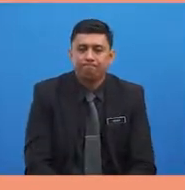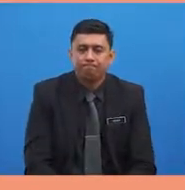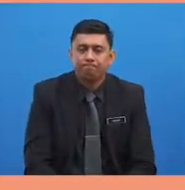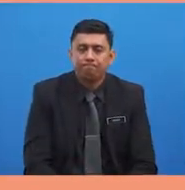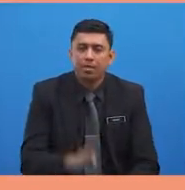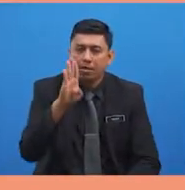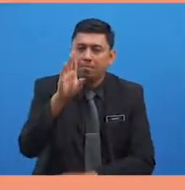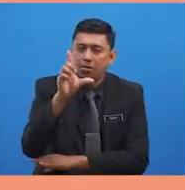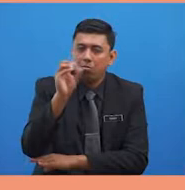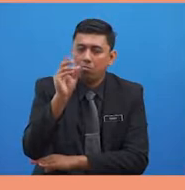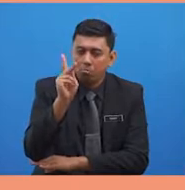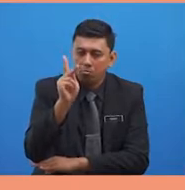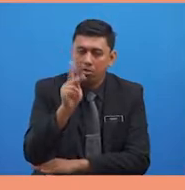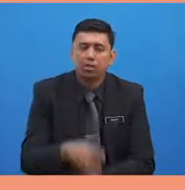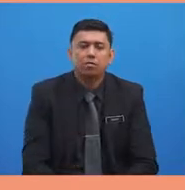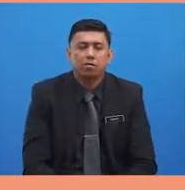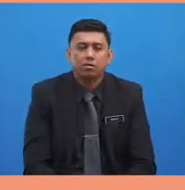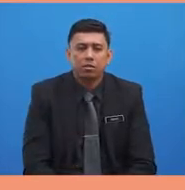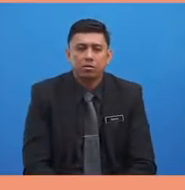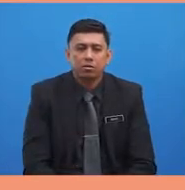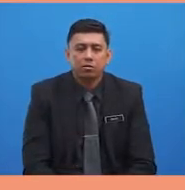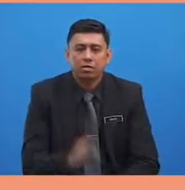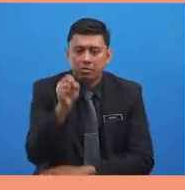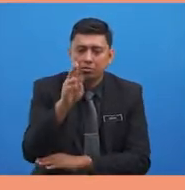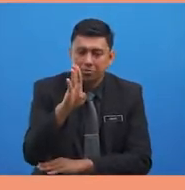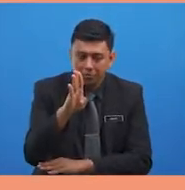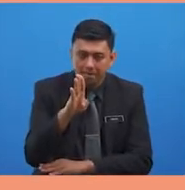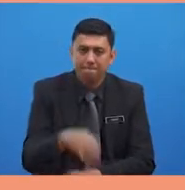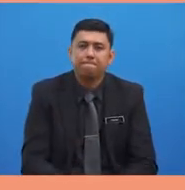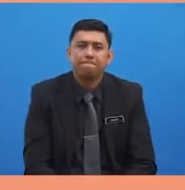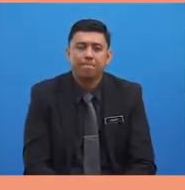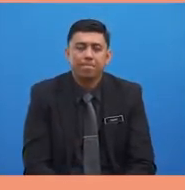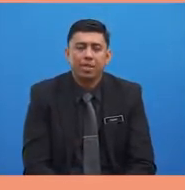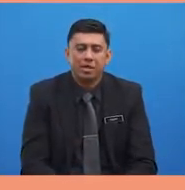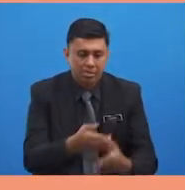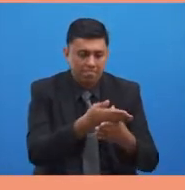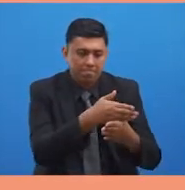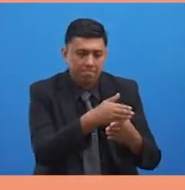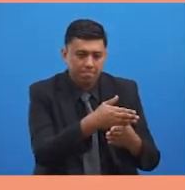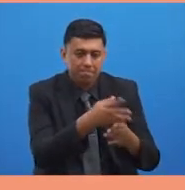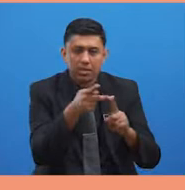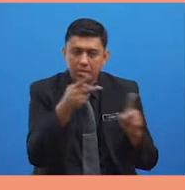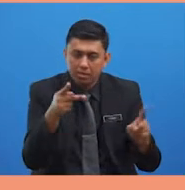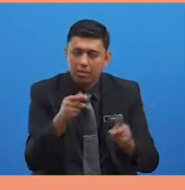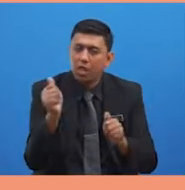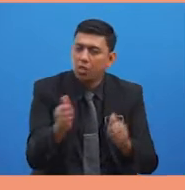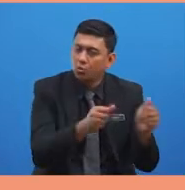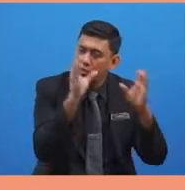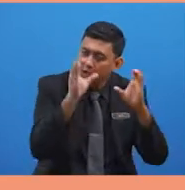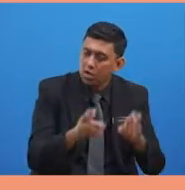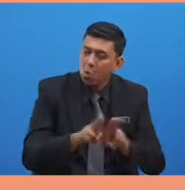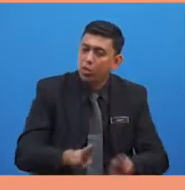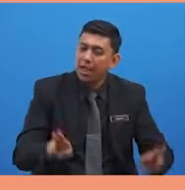Blok aturcara ini juga adalah subaturcara yang menjadi sebahagian daripada aturcara